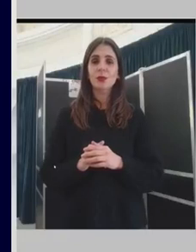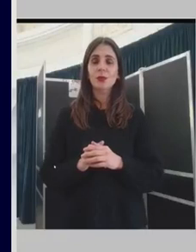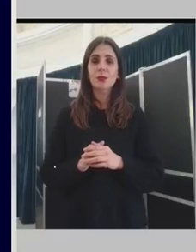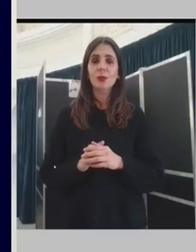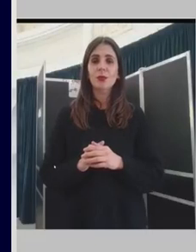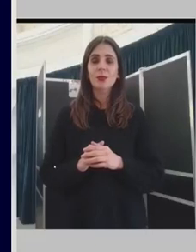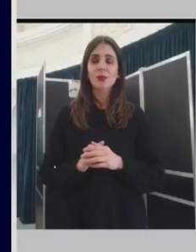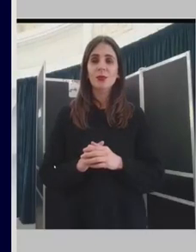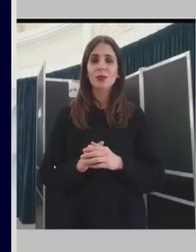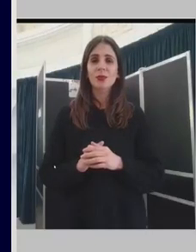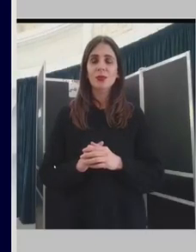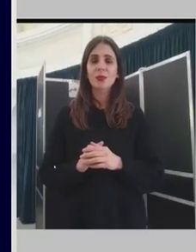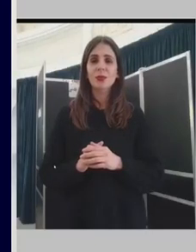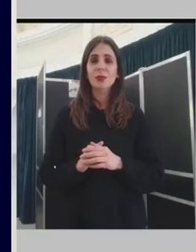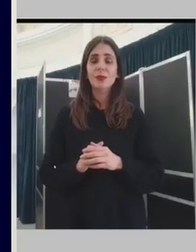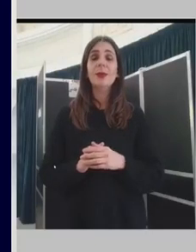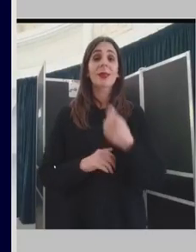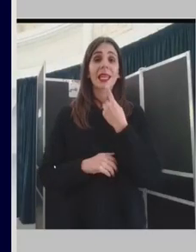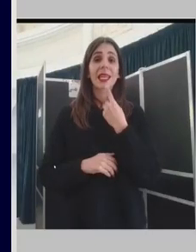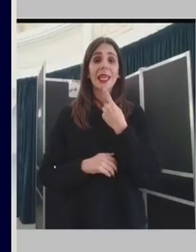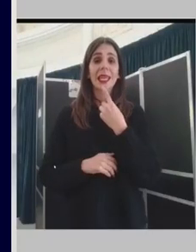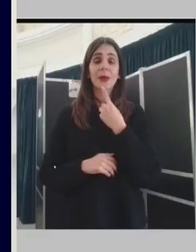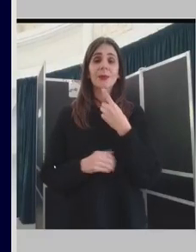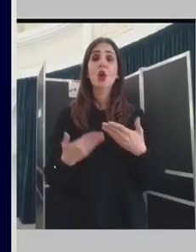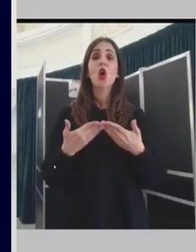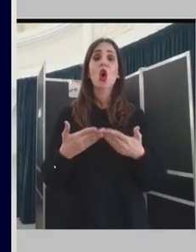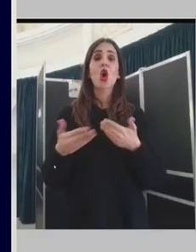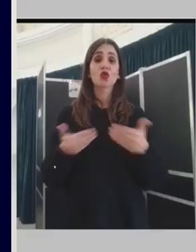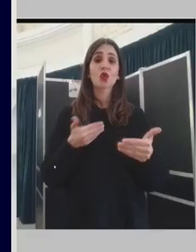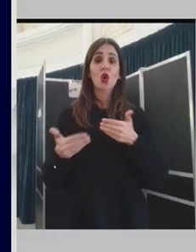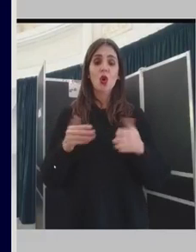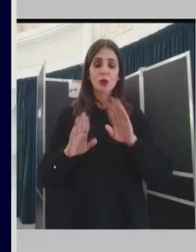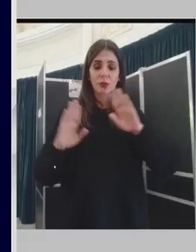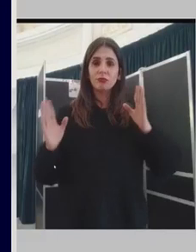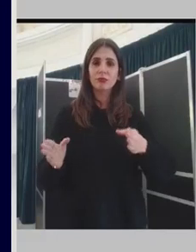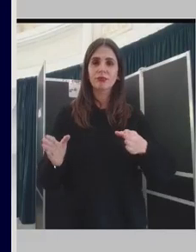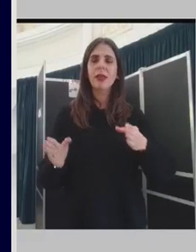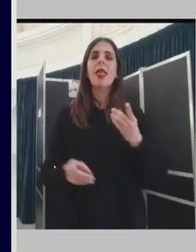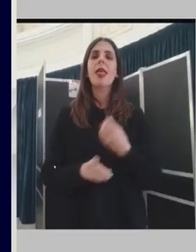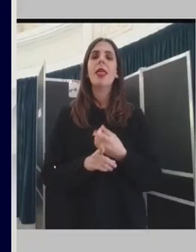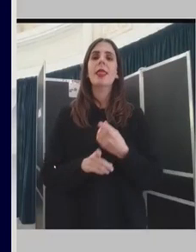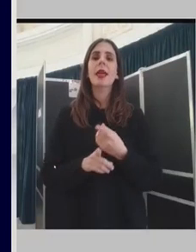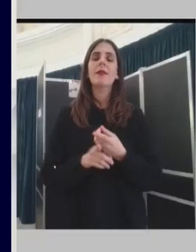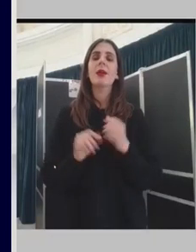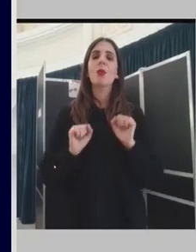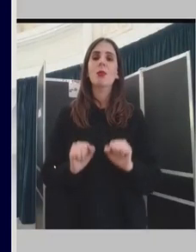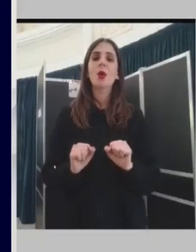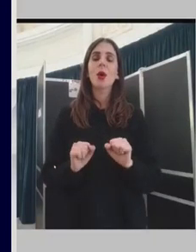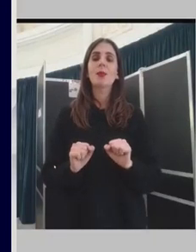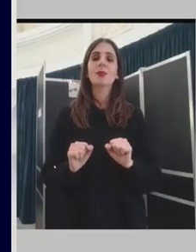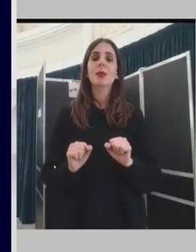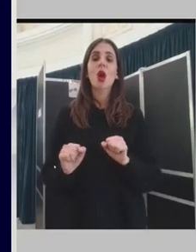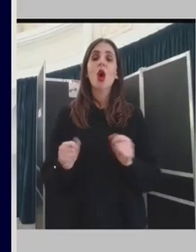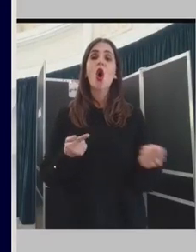titolo, diciamo, per il soccorso, dove si possa migliorare e